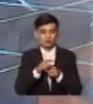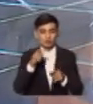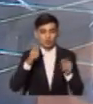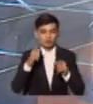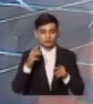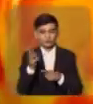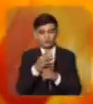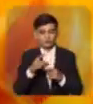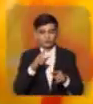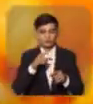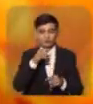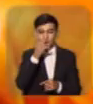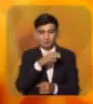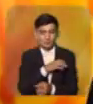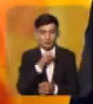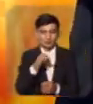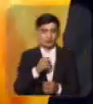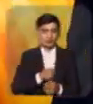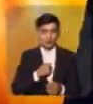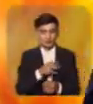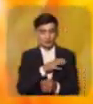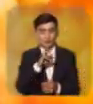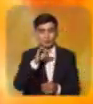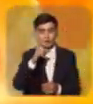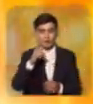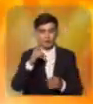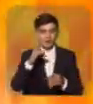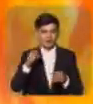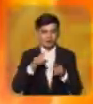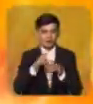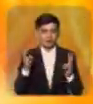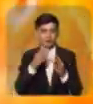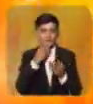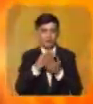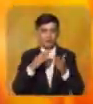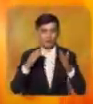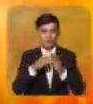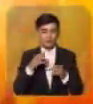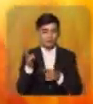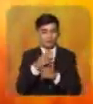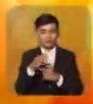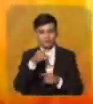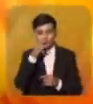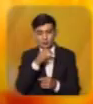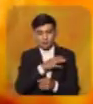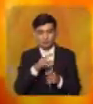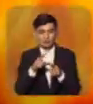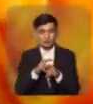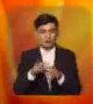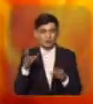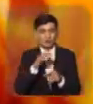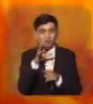мүмкін болмай тұр. Ал ашуға булыққан Бұқара көз алдарында өртенген үйлерін өшіре алмай жатқан төтеншеліктерді